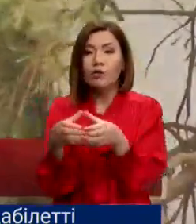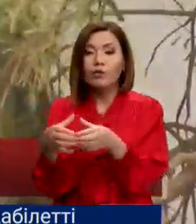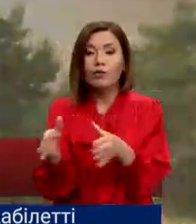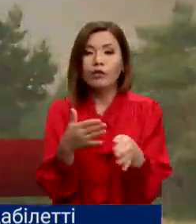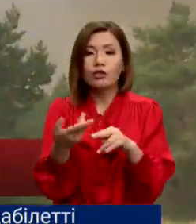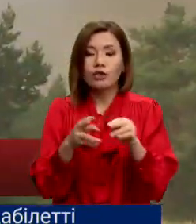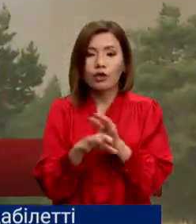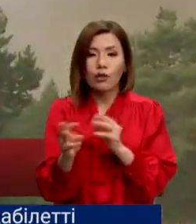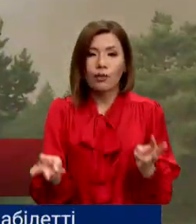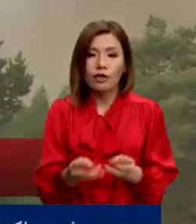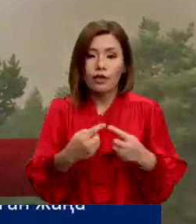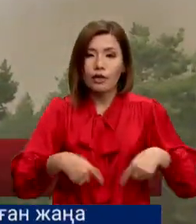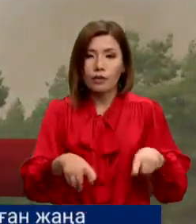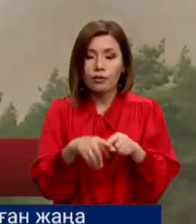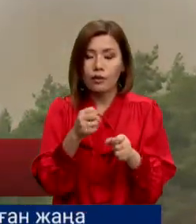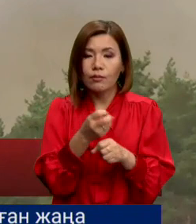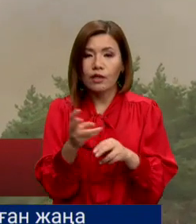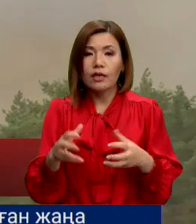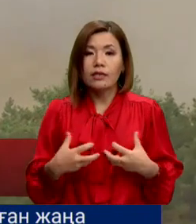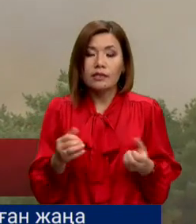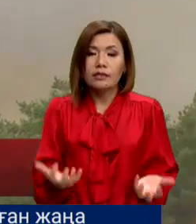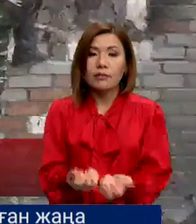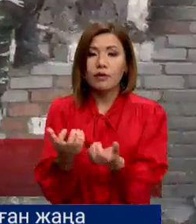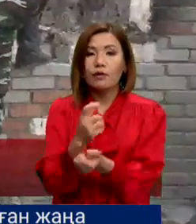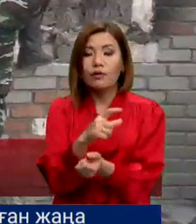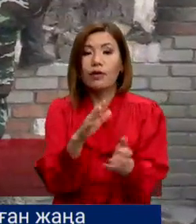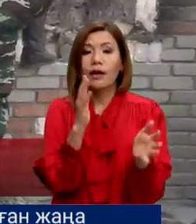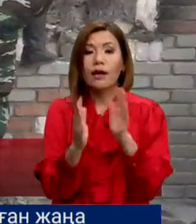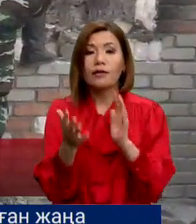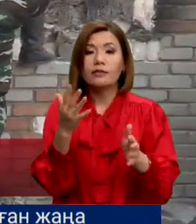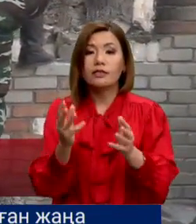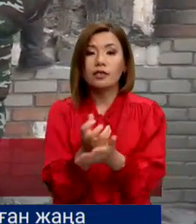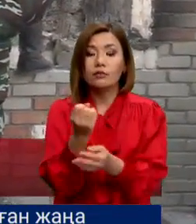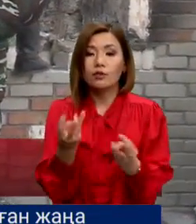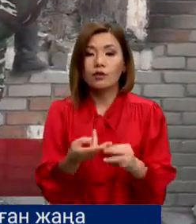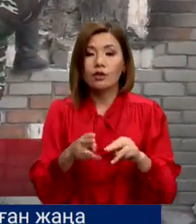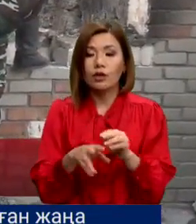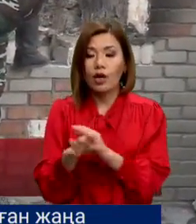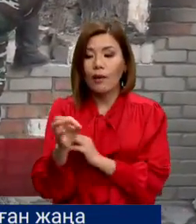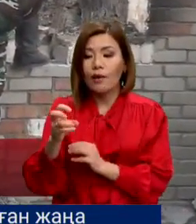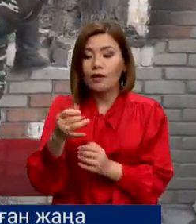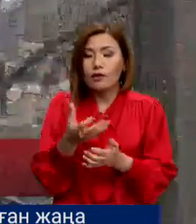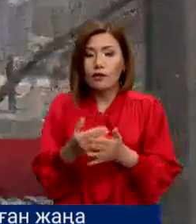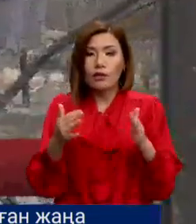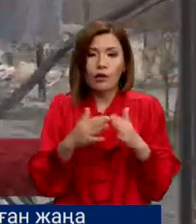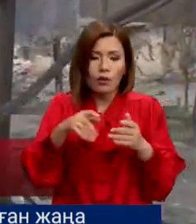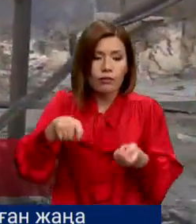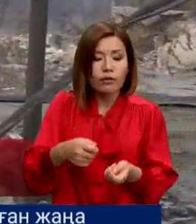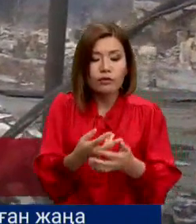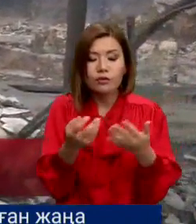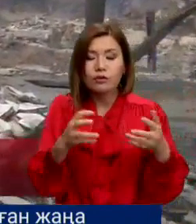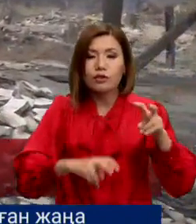сил пожарной обороны. И пока огнеборцы спасают остатки леса, аманкарагайцы разгребают завалы своих домов. Огонь в